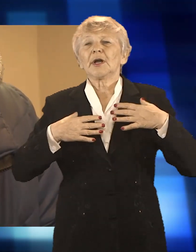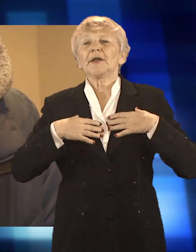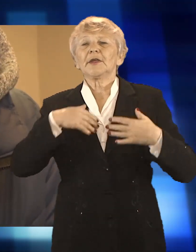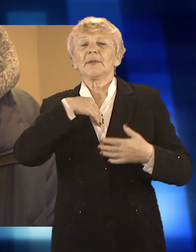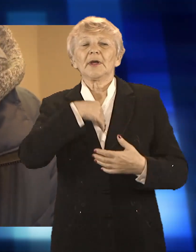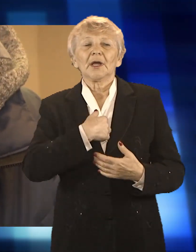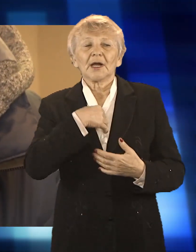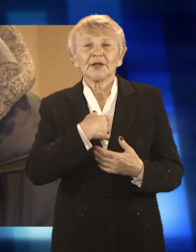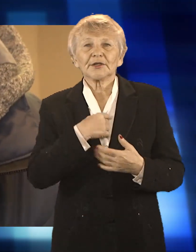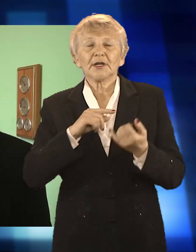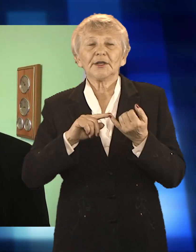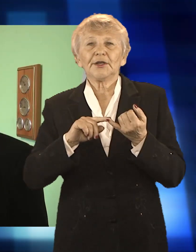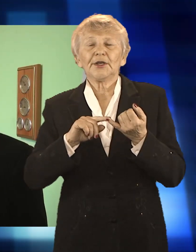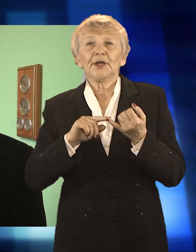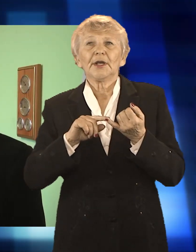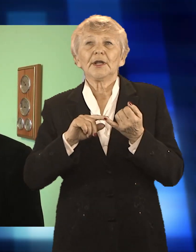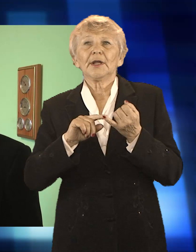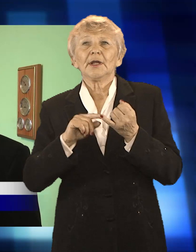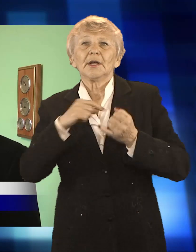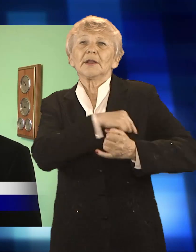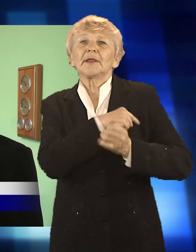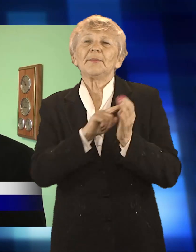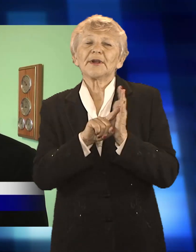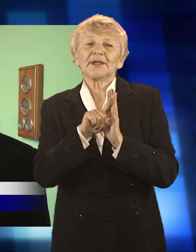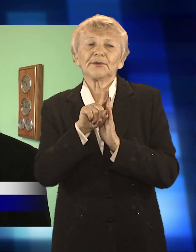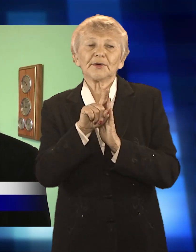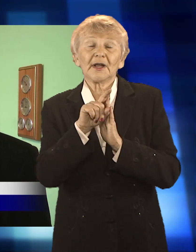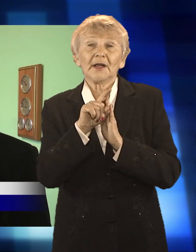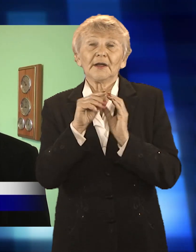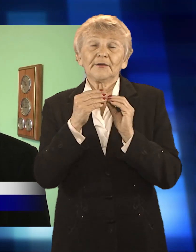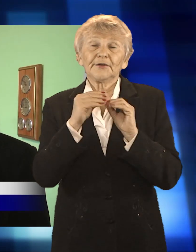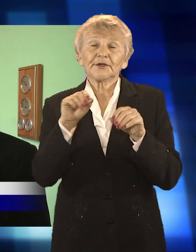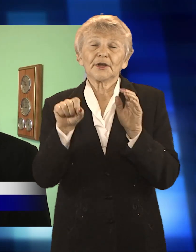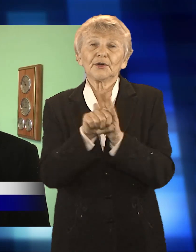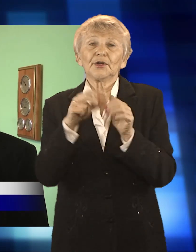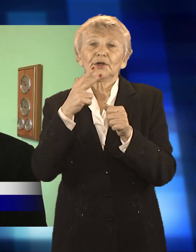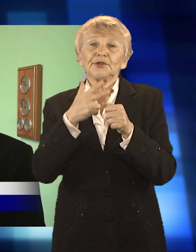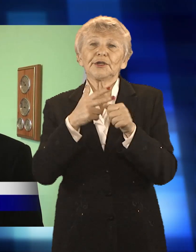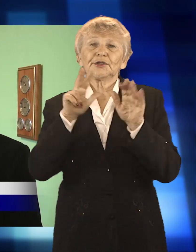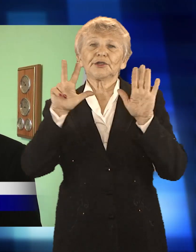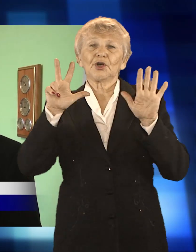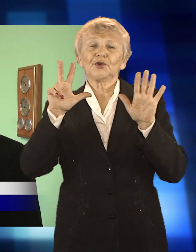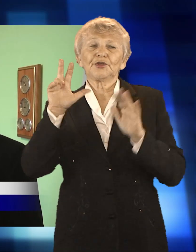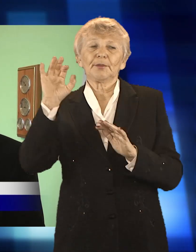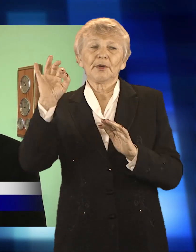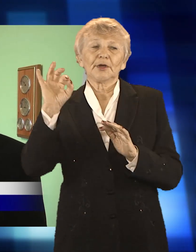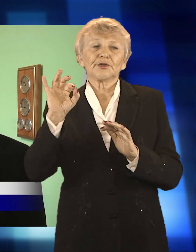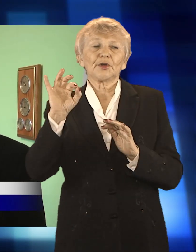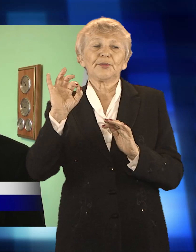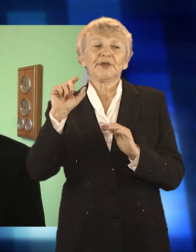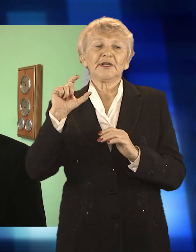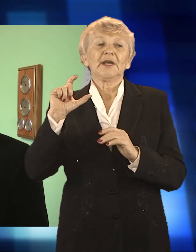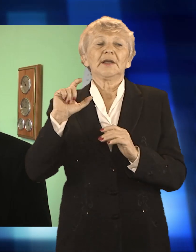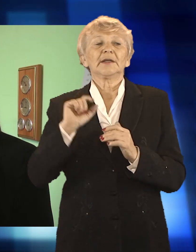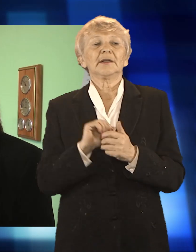dodatni wywiad epidemiologiczny. Kiedy byliśmy w ostatnich 14 dniach w rejonach udokumentowanego narażenia,